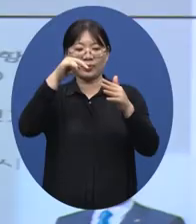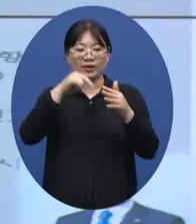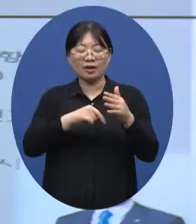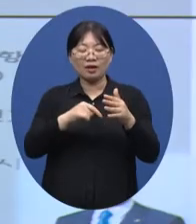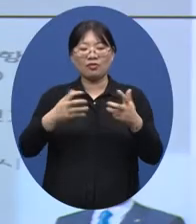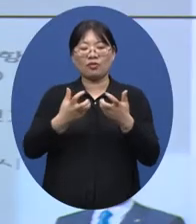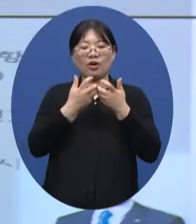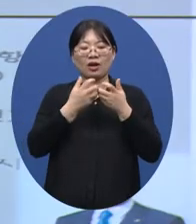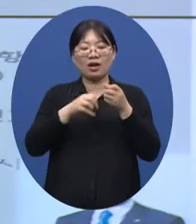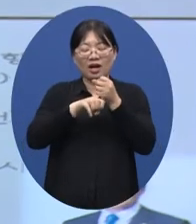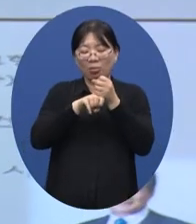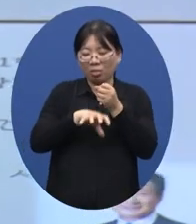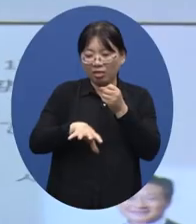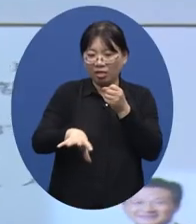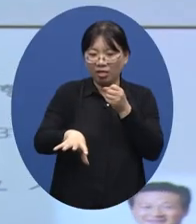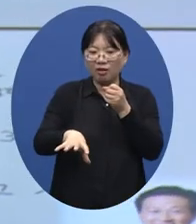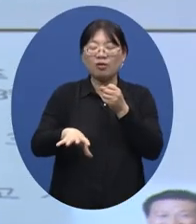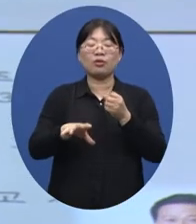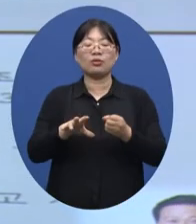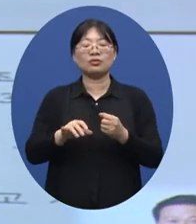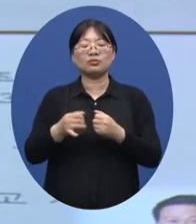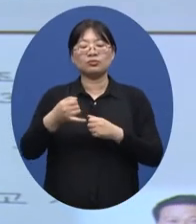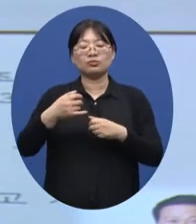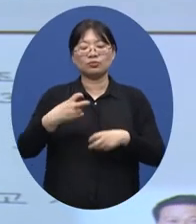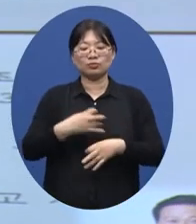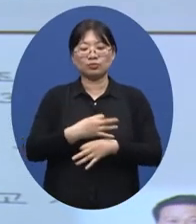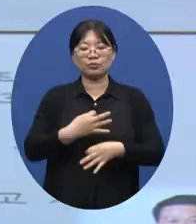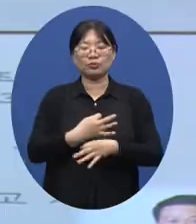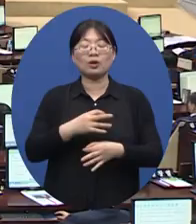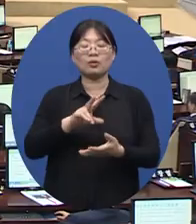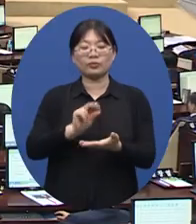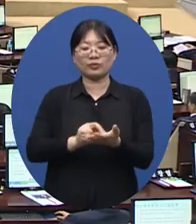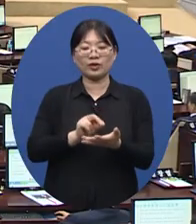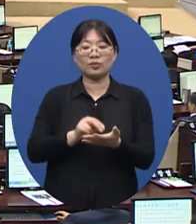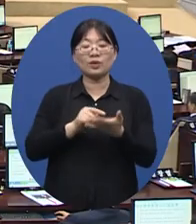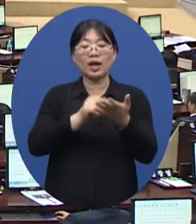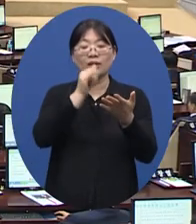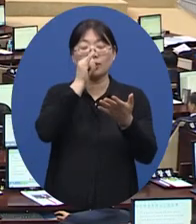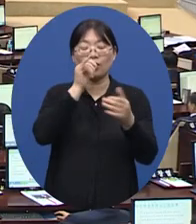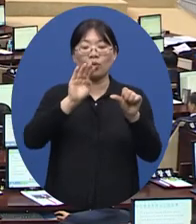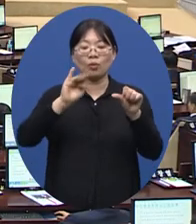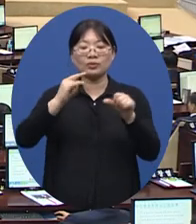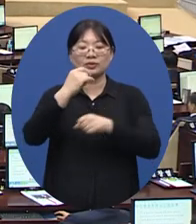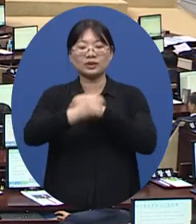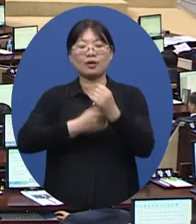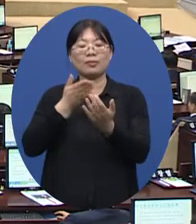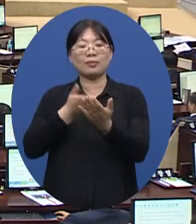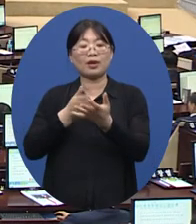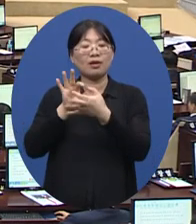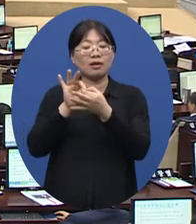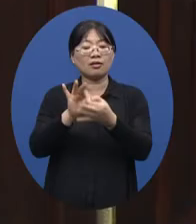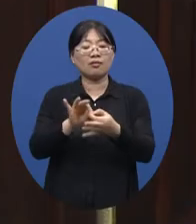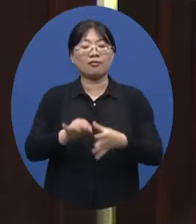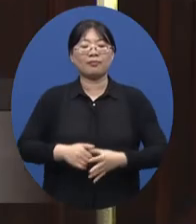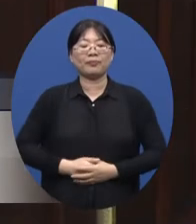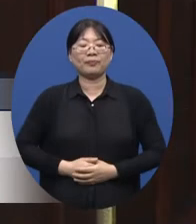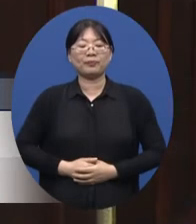문제에 대한 근절 방안 등도 나왔습니다 도정 흔한 에 해결을 촉구하는 5분자유발언 도 이어졌습니다